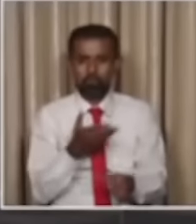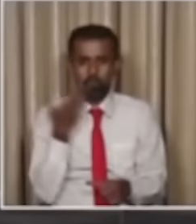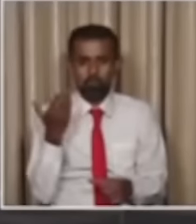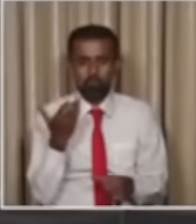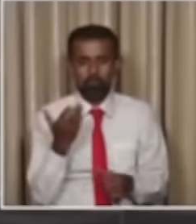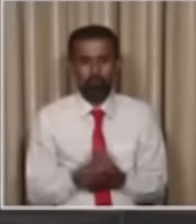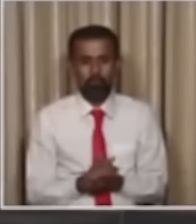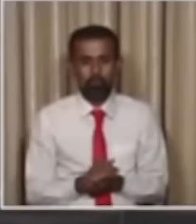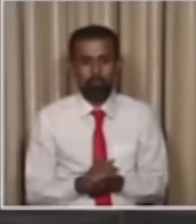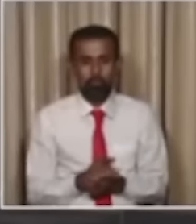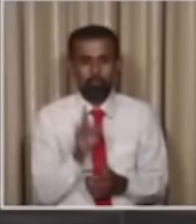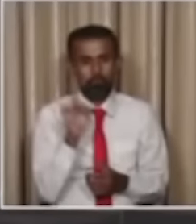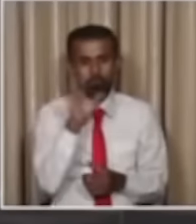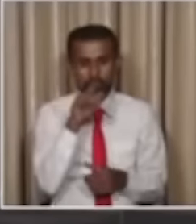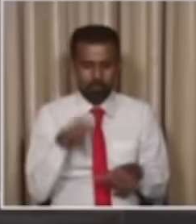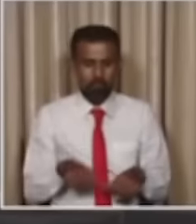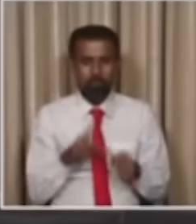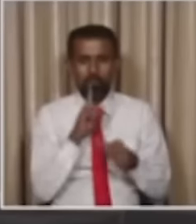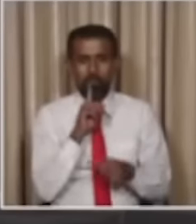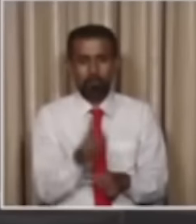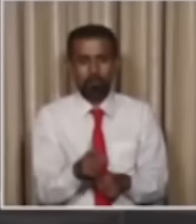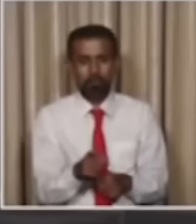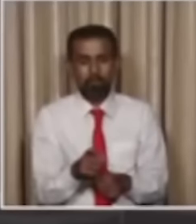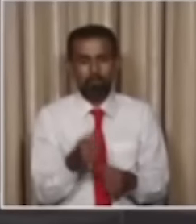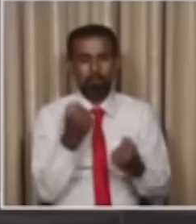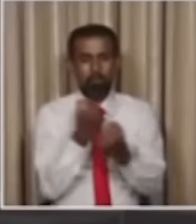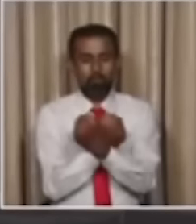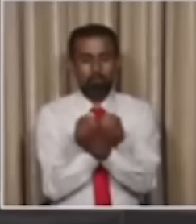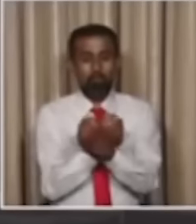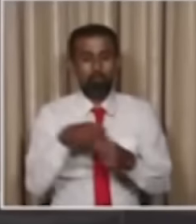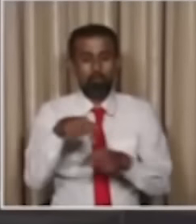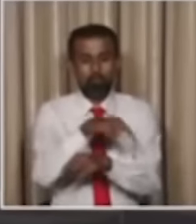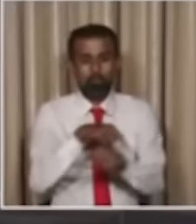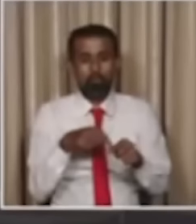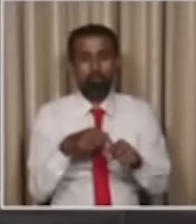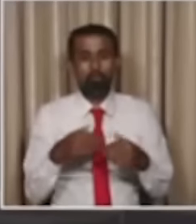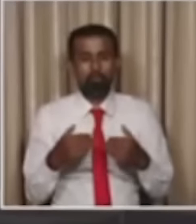මේක උනත් මම කෙලින්ම කියන්නේ පොලිසිය පැත්තෙන් අපේ